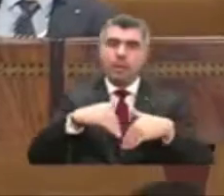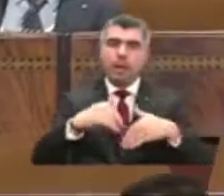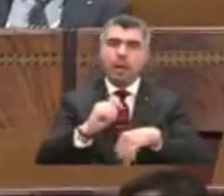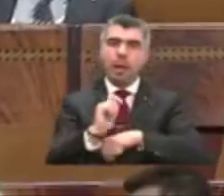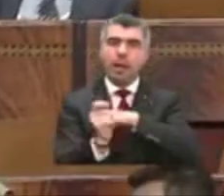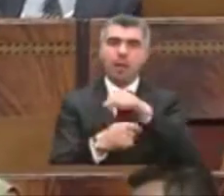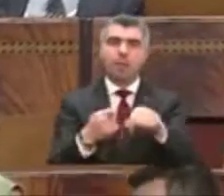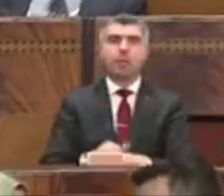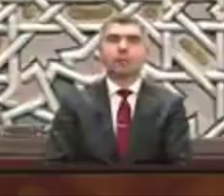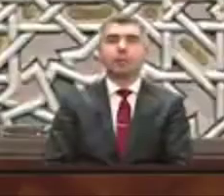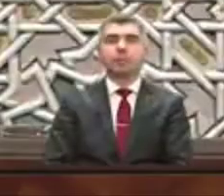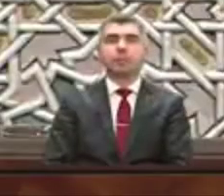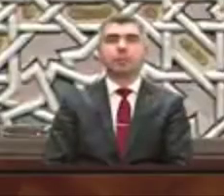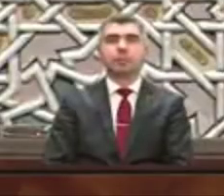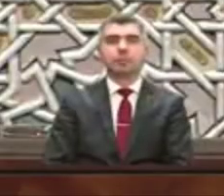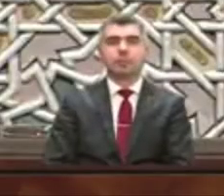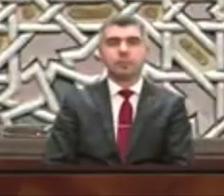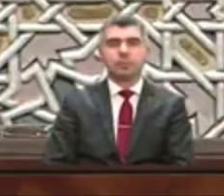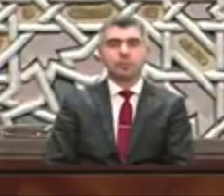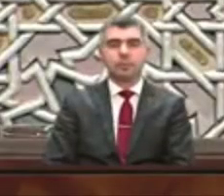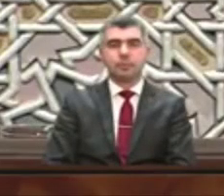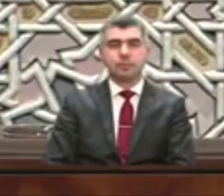شكرا السيد الوزير.